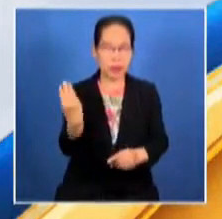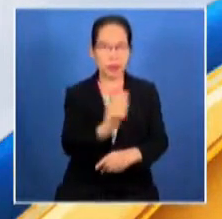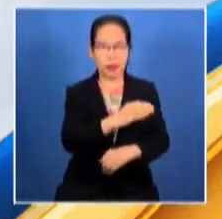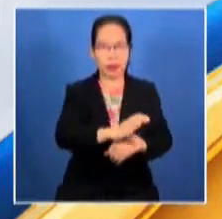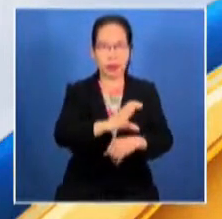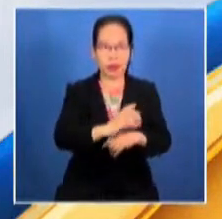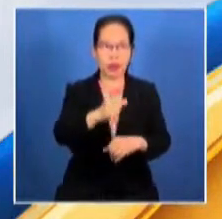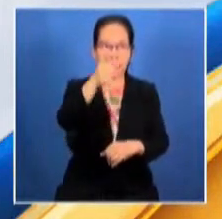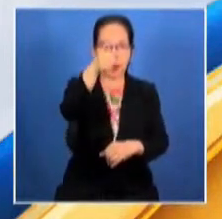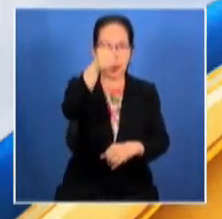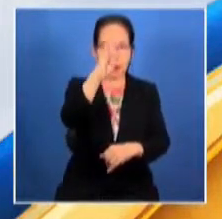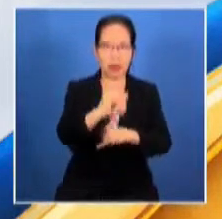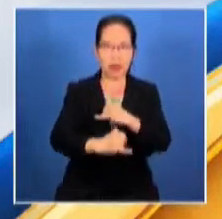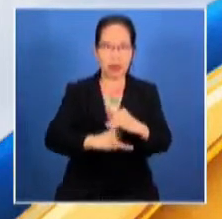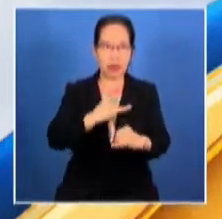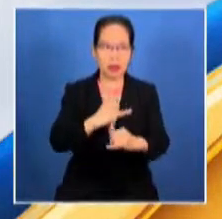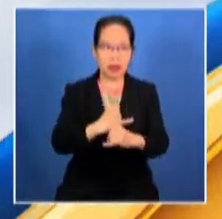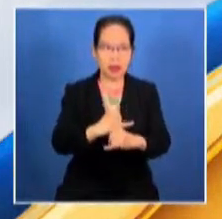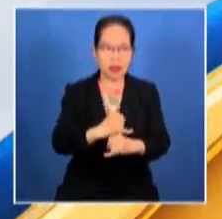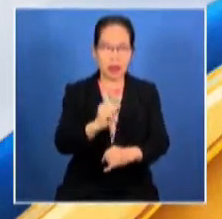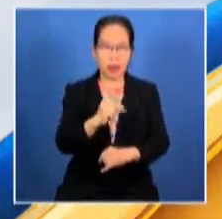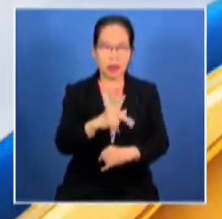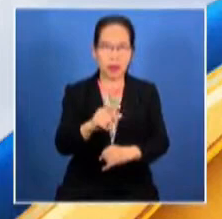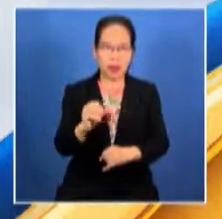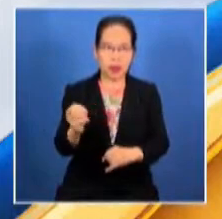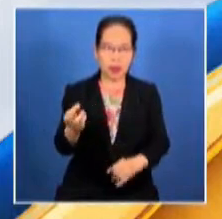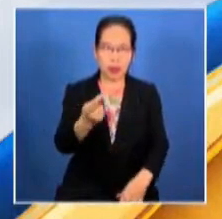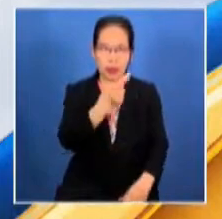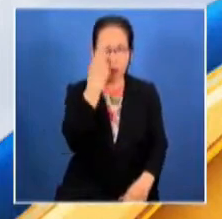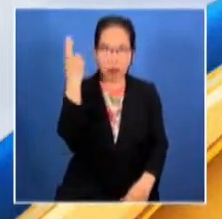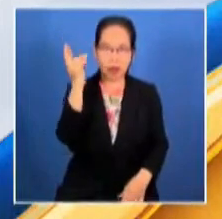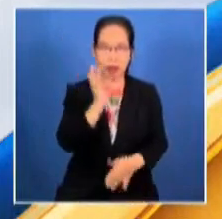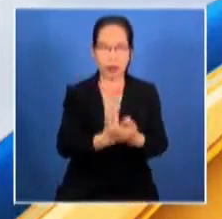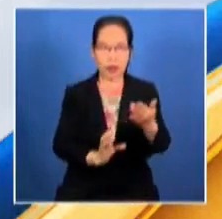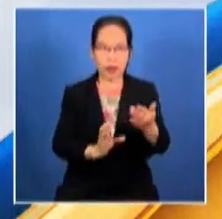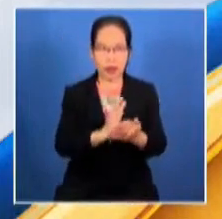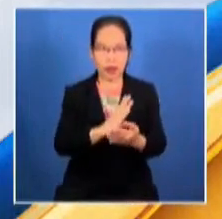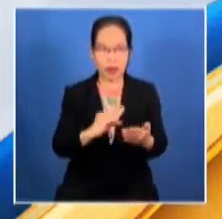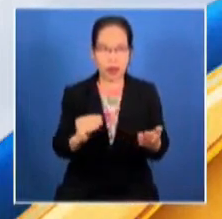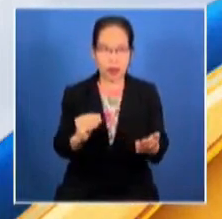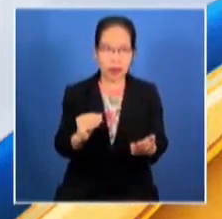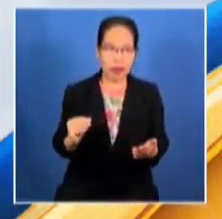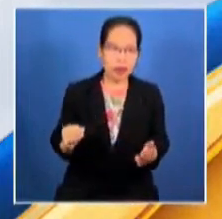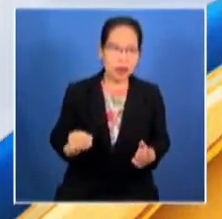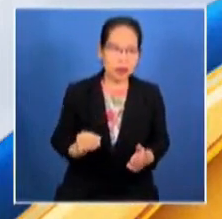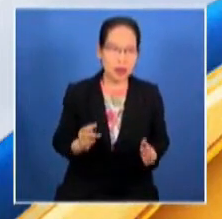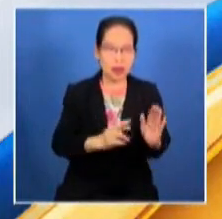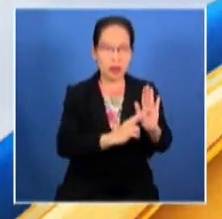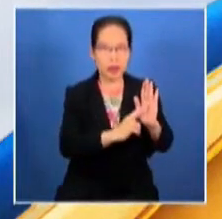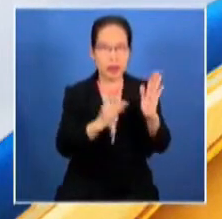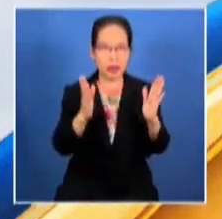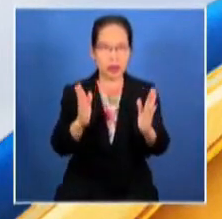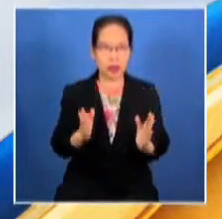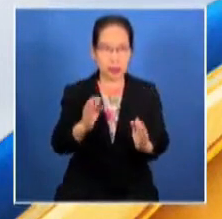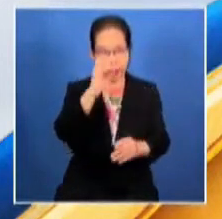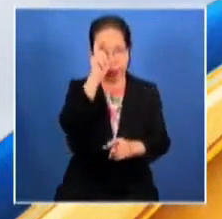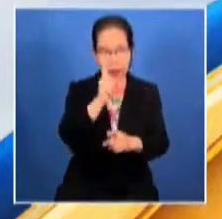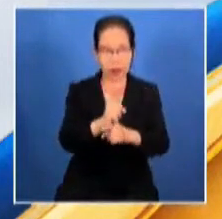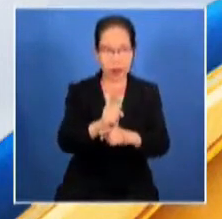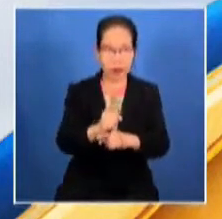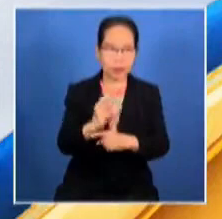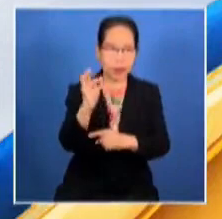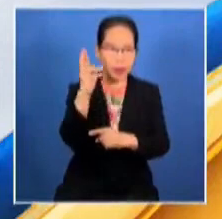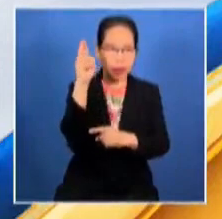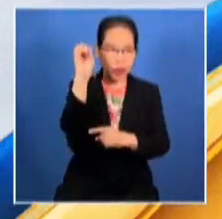International Antipolo Rizal Chapter. At kumustahin po natin ang ating representative doon, si Brother Mario Gamo